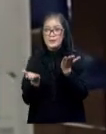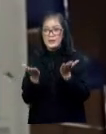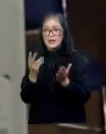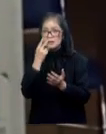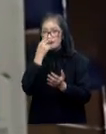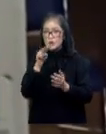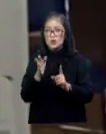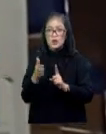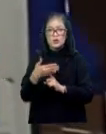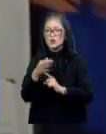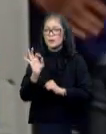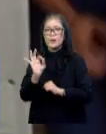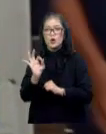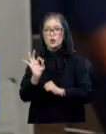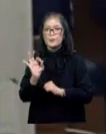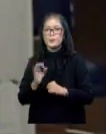kedua. Mungkin jadinya